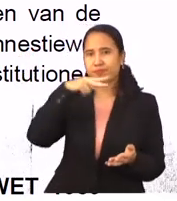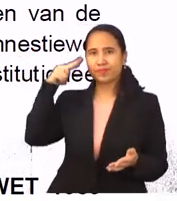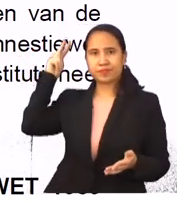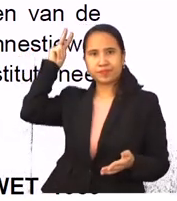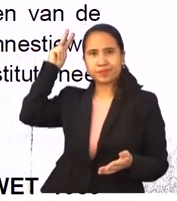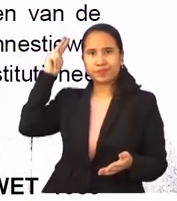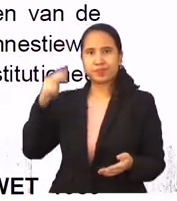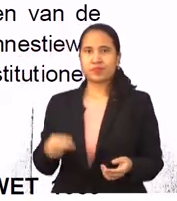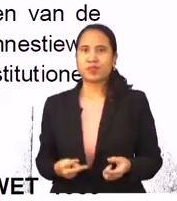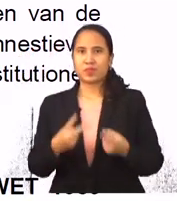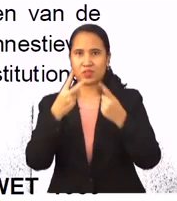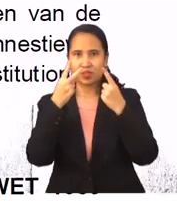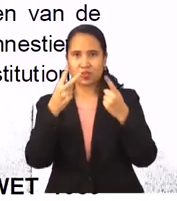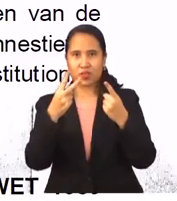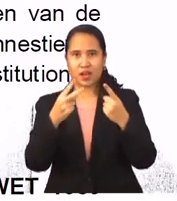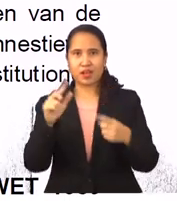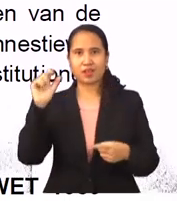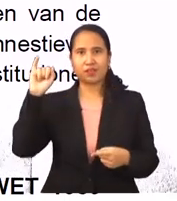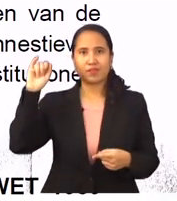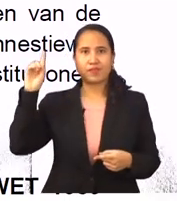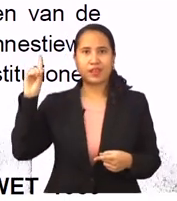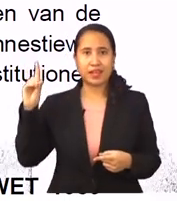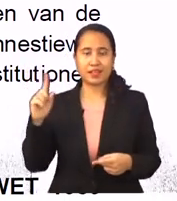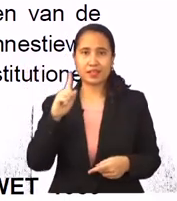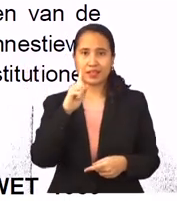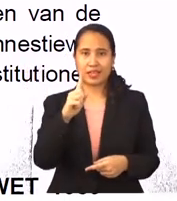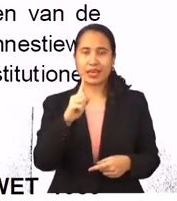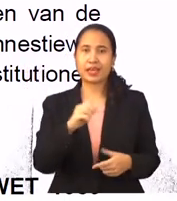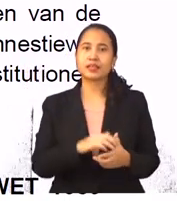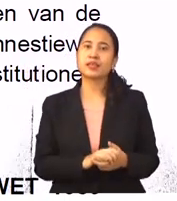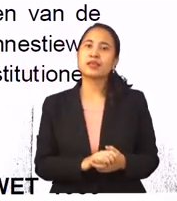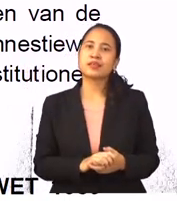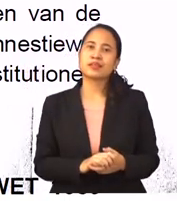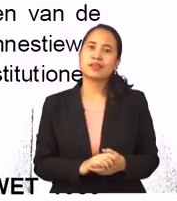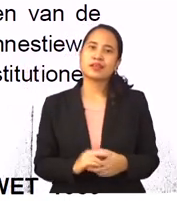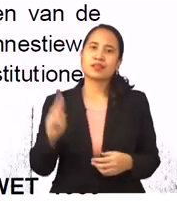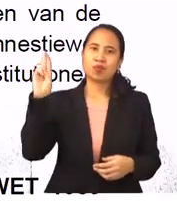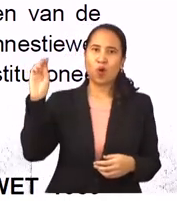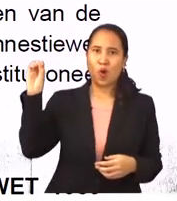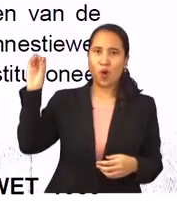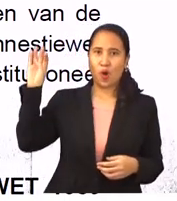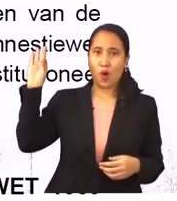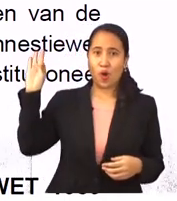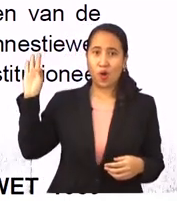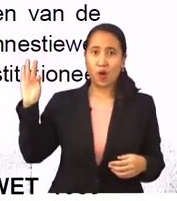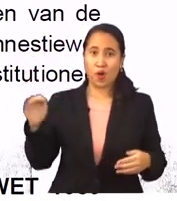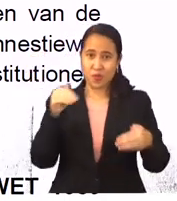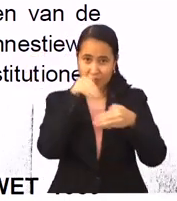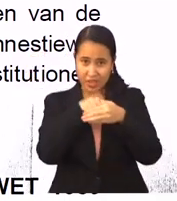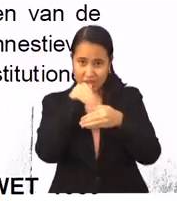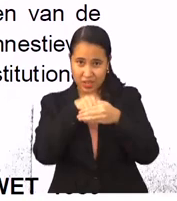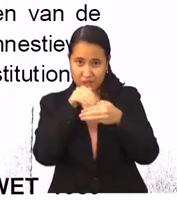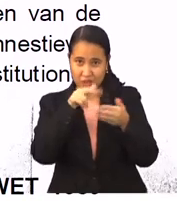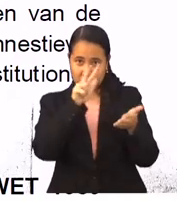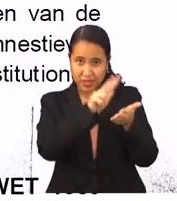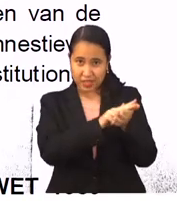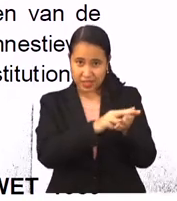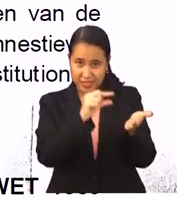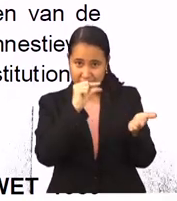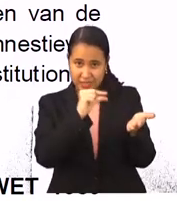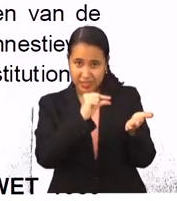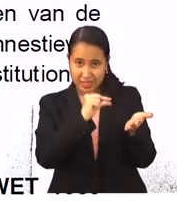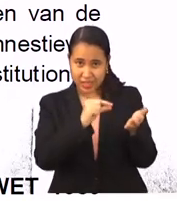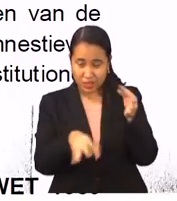artikel 12 lid 1 van de wet Constitutioneel Hof, dat het Hof de inhoud van een wet of een gedeelte daarvan toetst aan